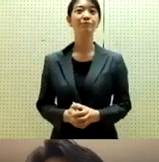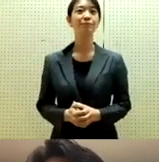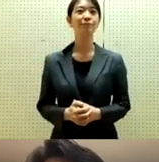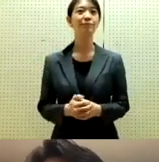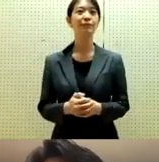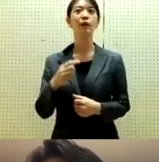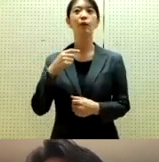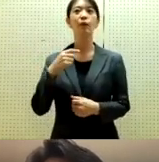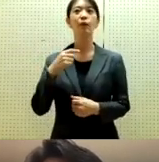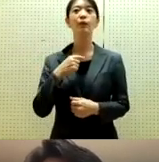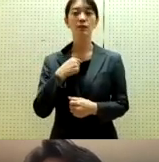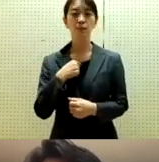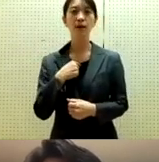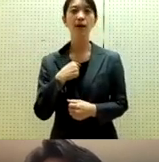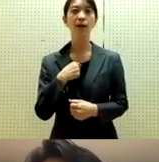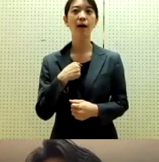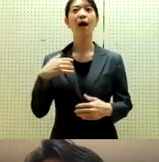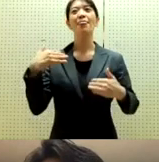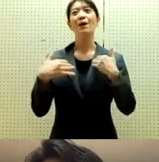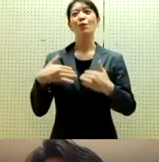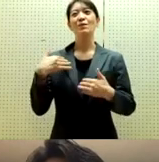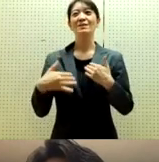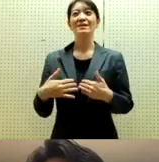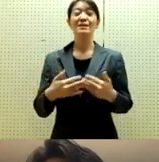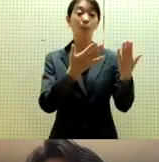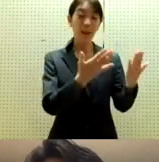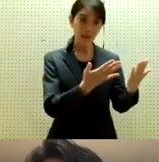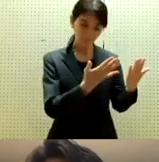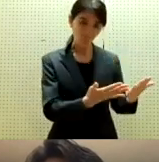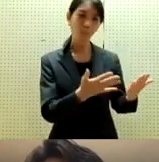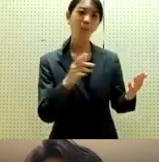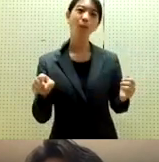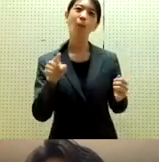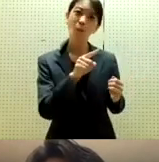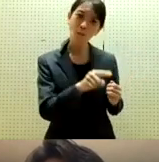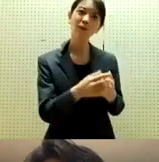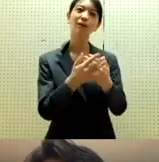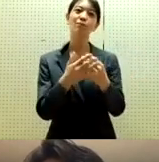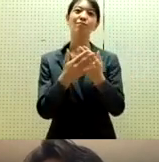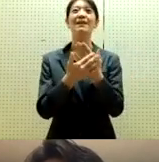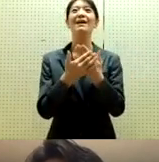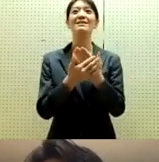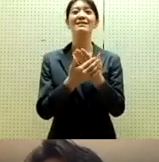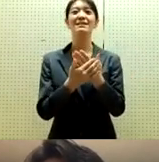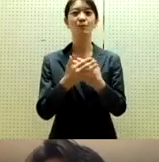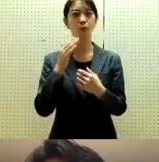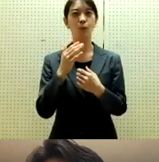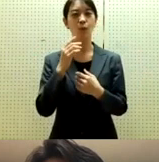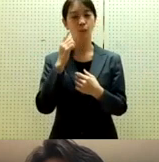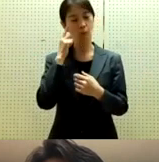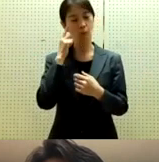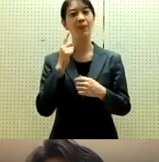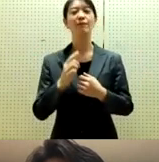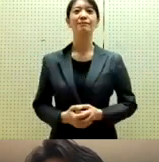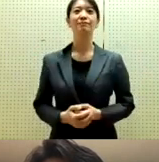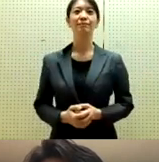私やっぱり楽しいっていうことと学びがあるっていうことが大事なんだと思ってるんですよ、 うんうん。 それが